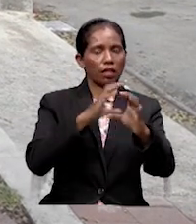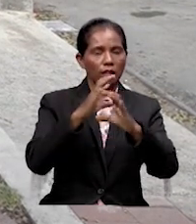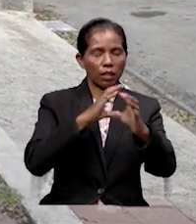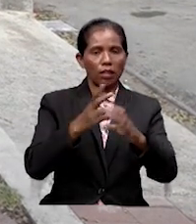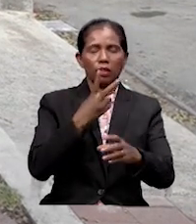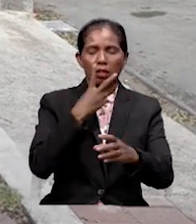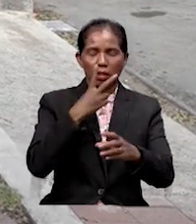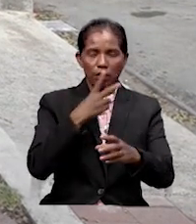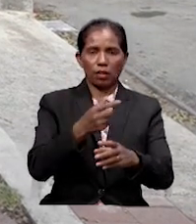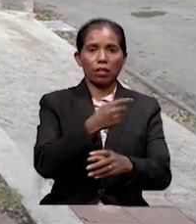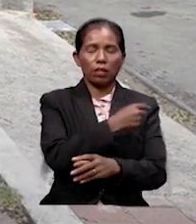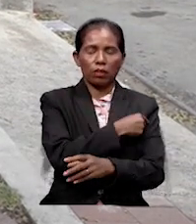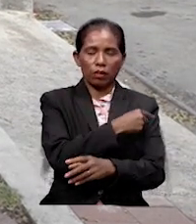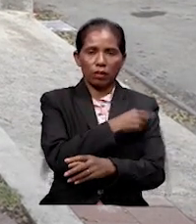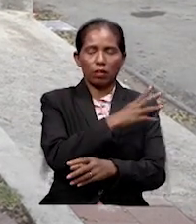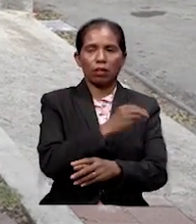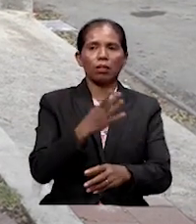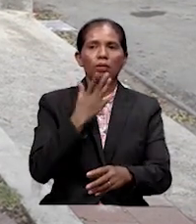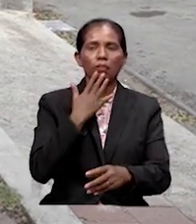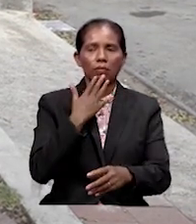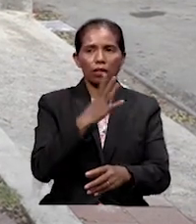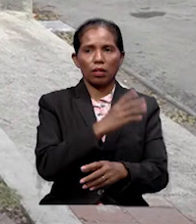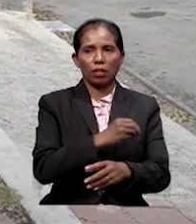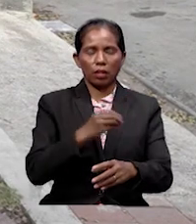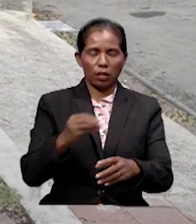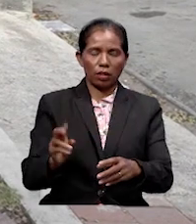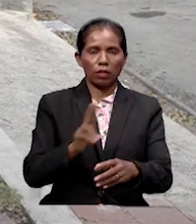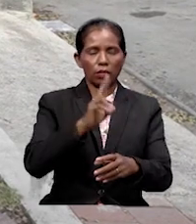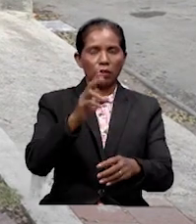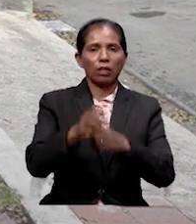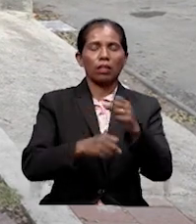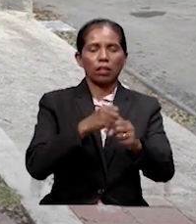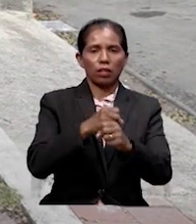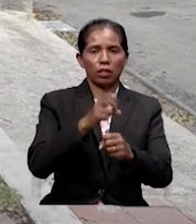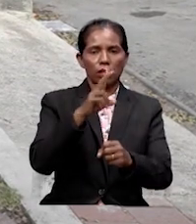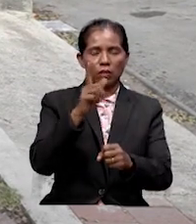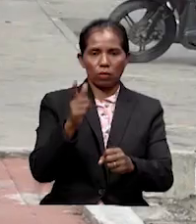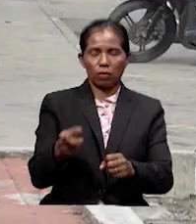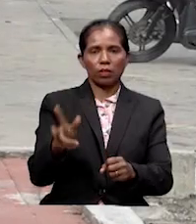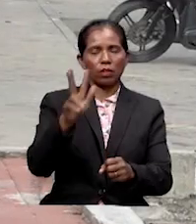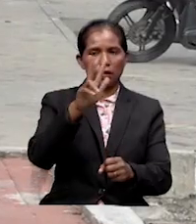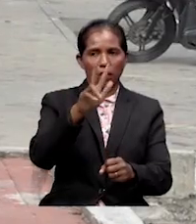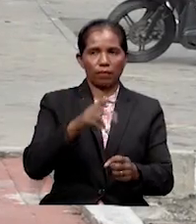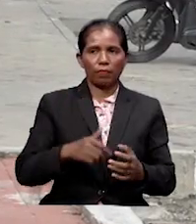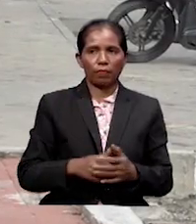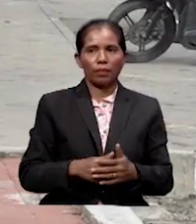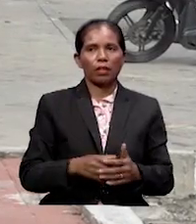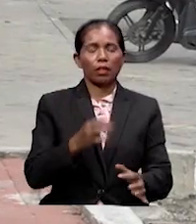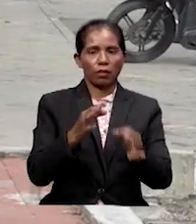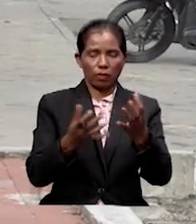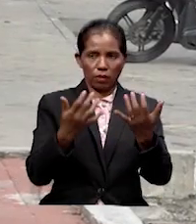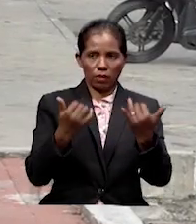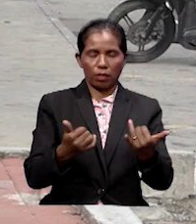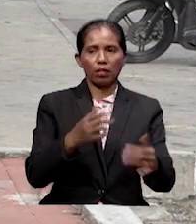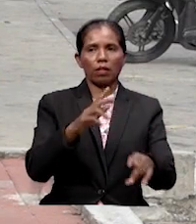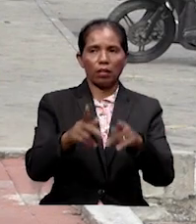tabaku, bebidas asyukaradas no masih midar nebe aplike iha tina riung rua runulu ras sentolu. Maski nune,